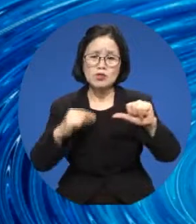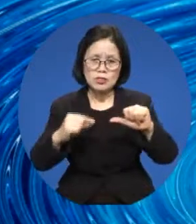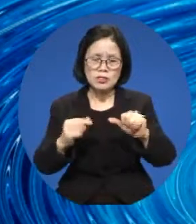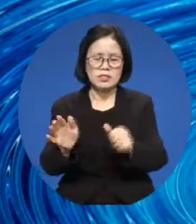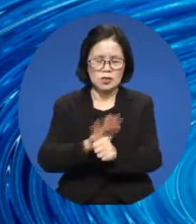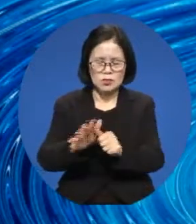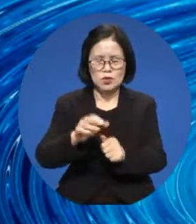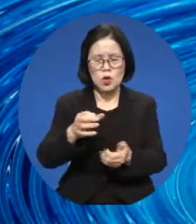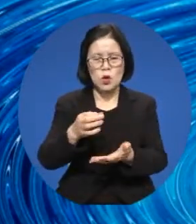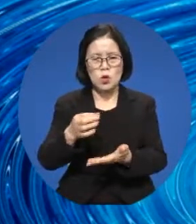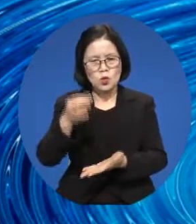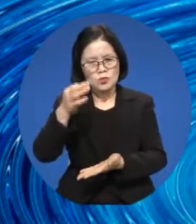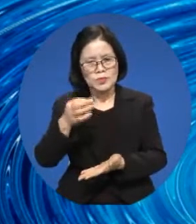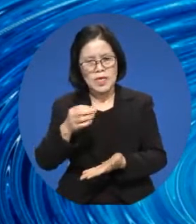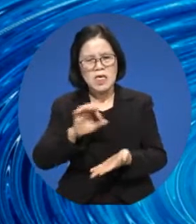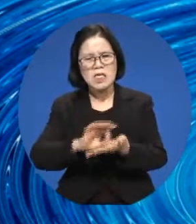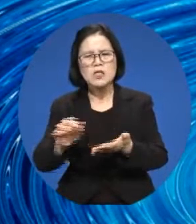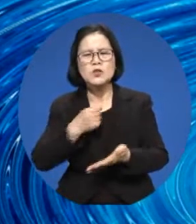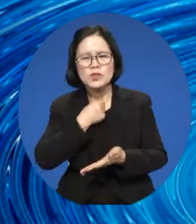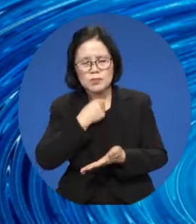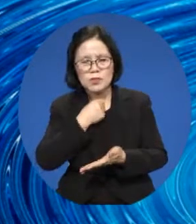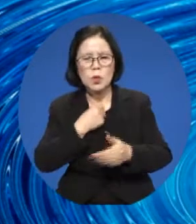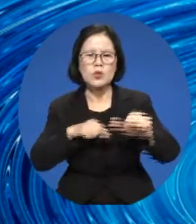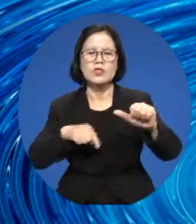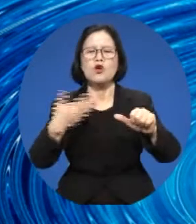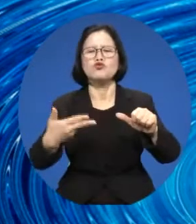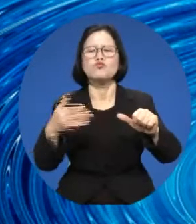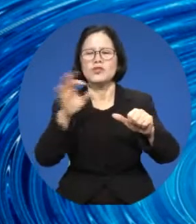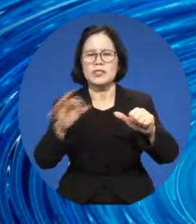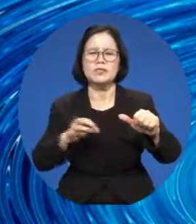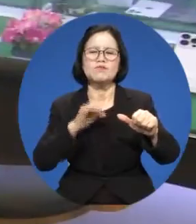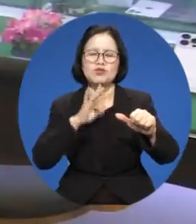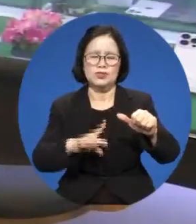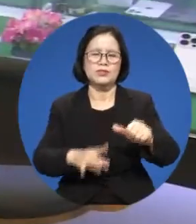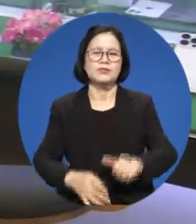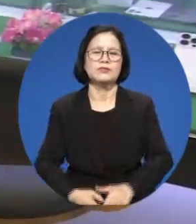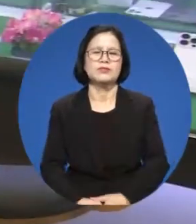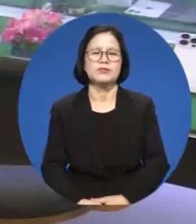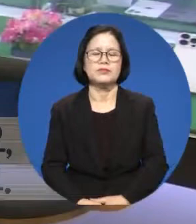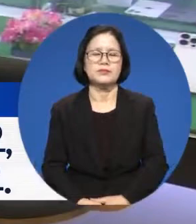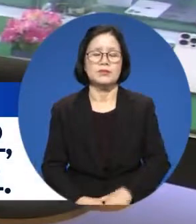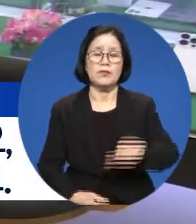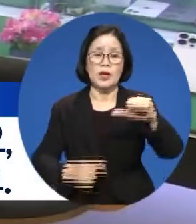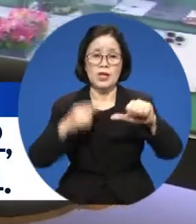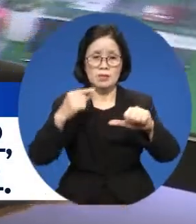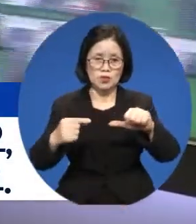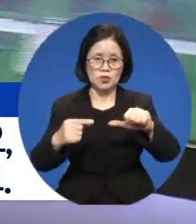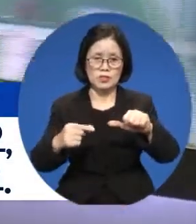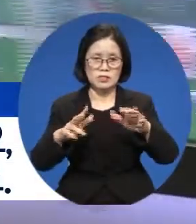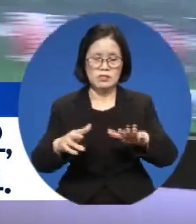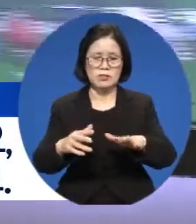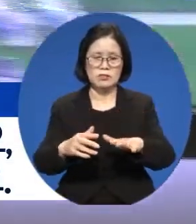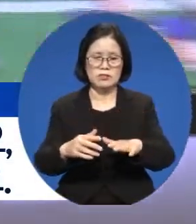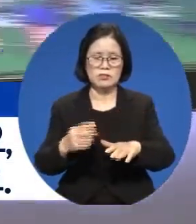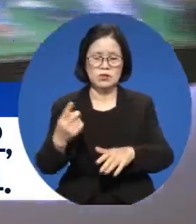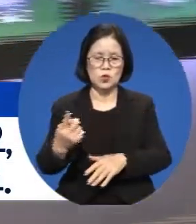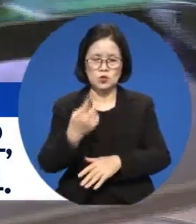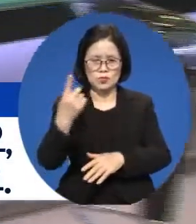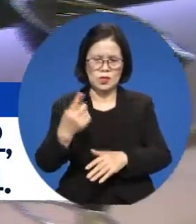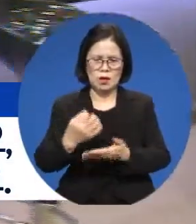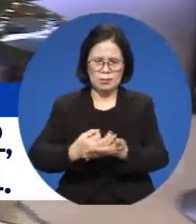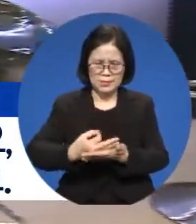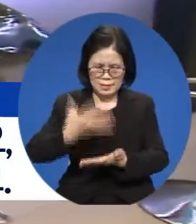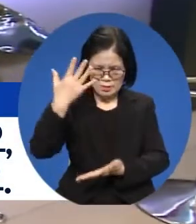서비스와 요금제를 이용하고 싶었다는 사람은 5.9%에 불과했습니다. 5G가 지금 요금제는 이제